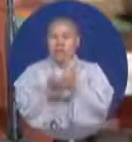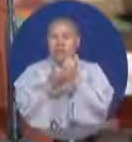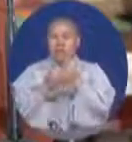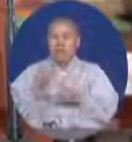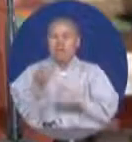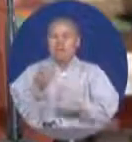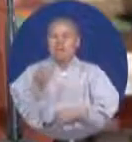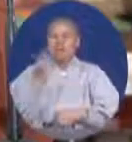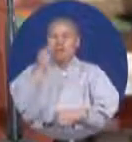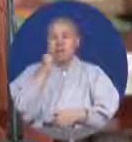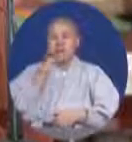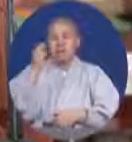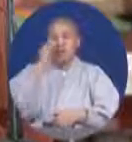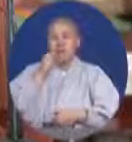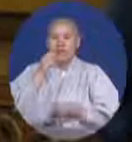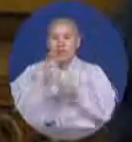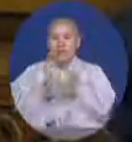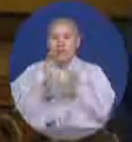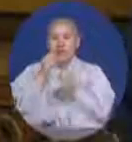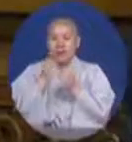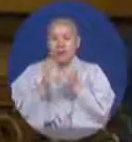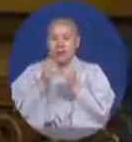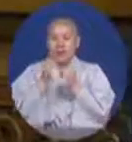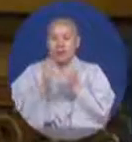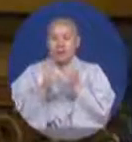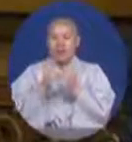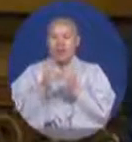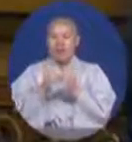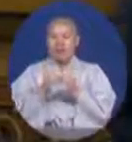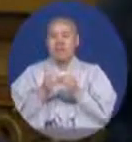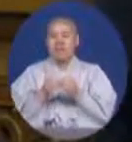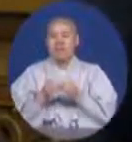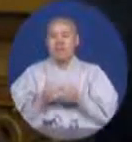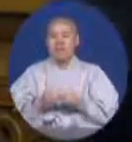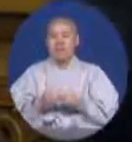개송이 이 개송이다. 이렇게 기록이 되어 있어요.